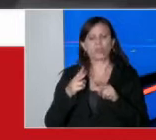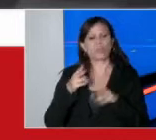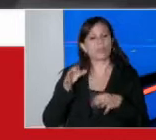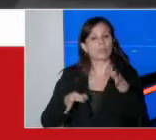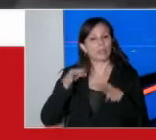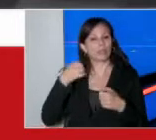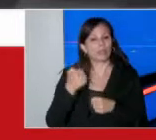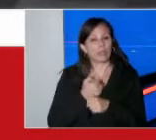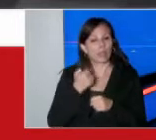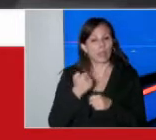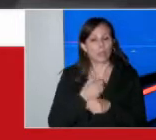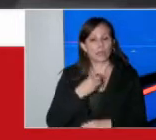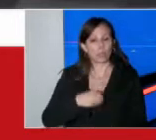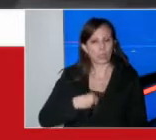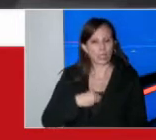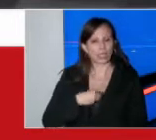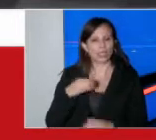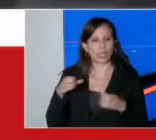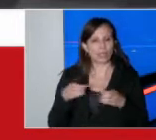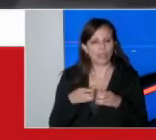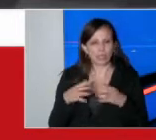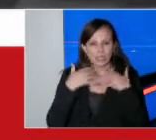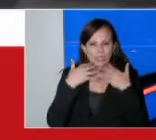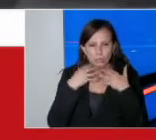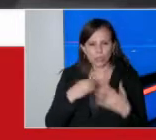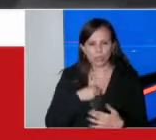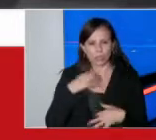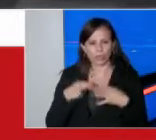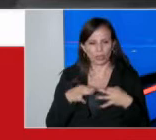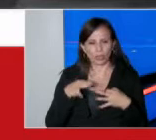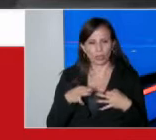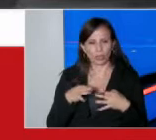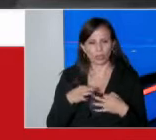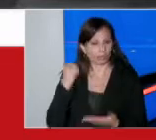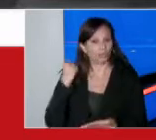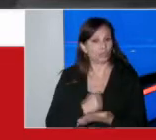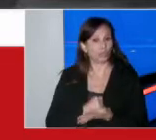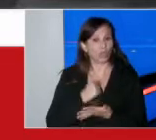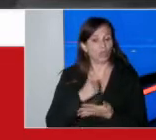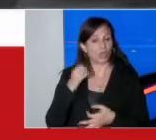סיפור מוסרי, חברתי, משפטי, קיבל תוקף בפסקי דין,